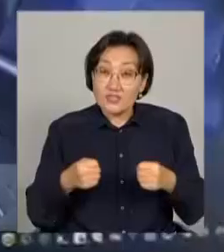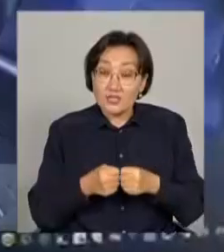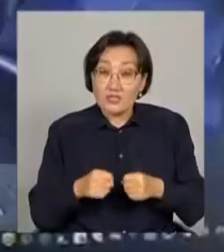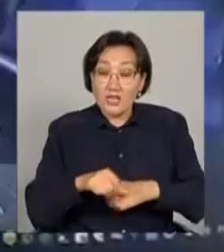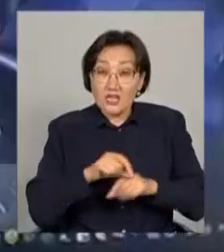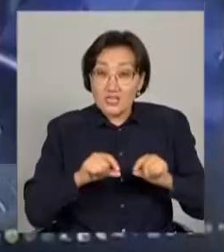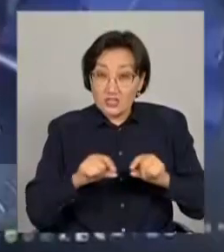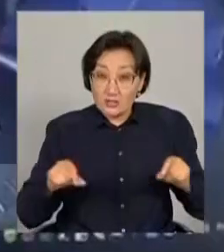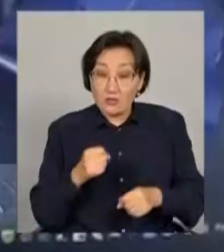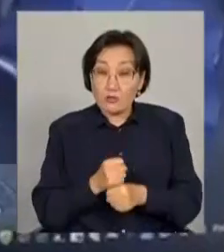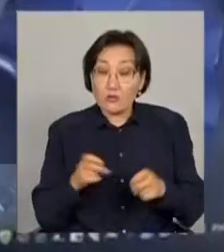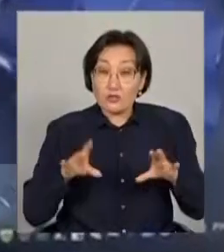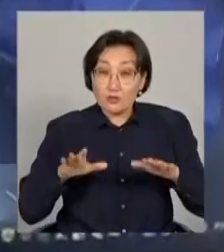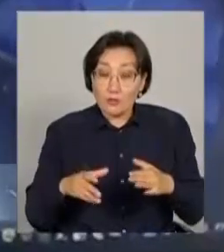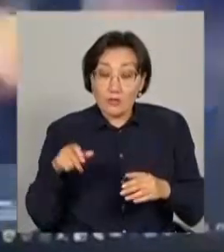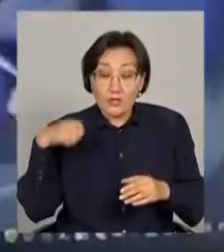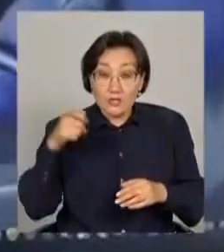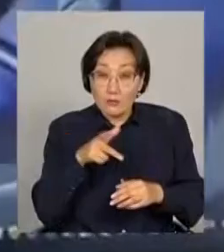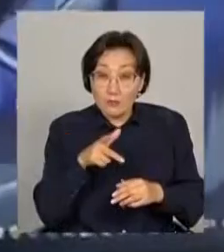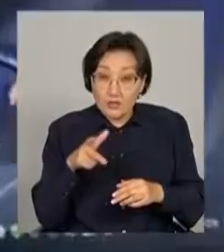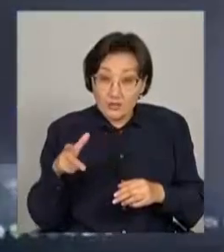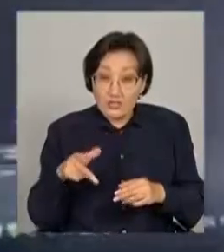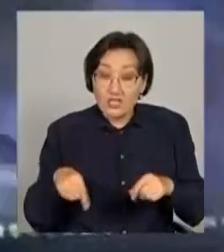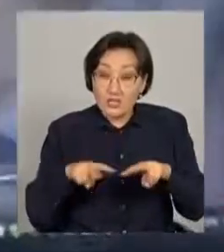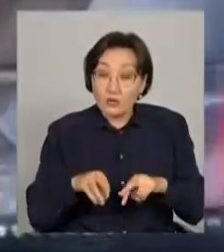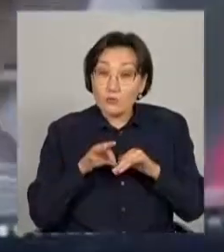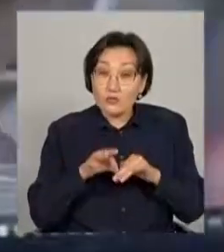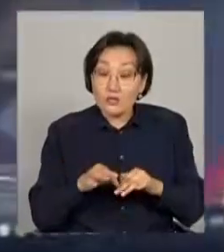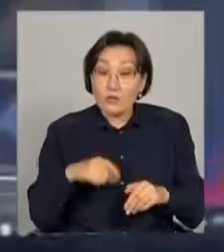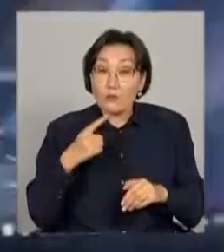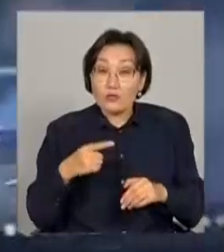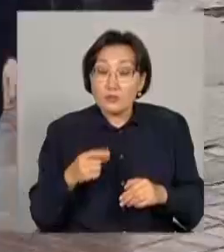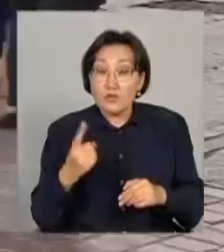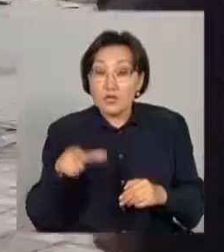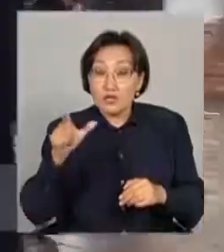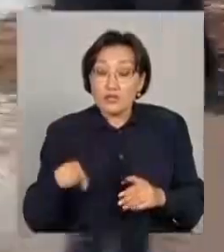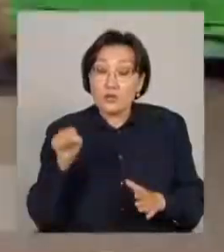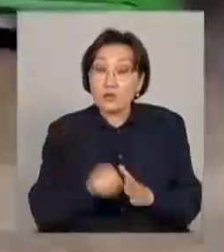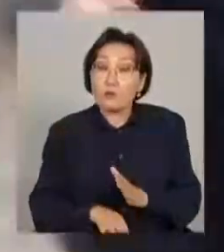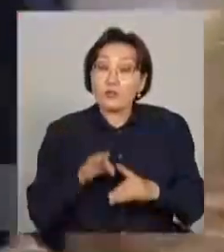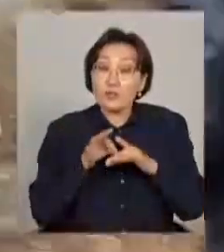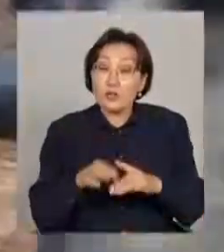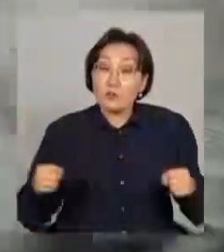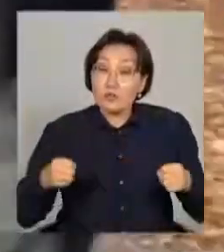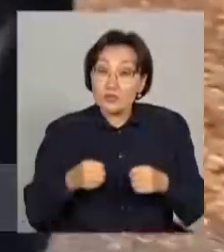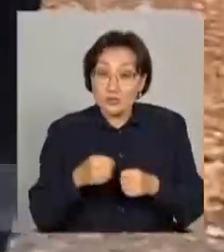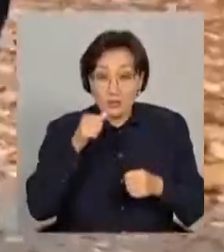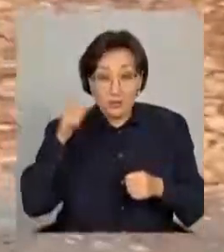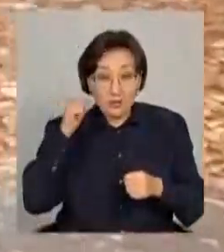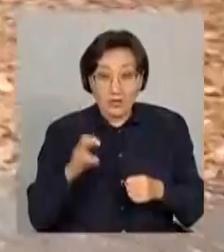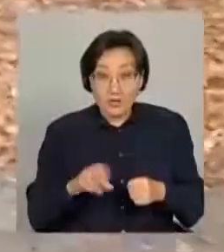сызбасын жасап, оқиға орындағы бейне бақылау жазбаларына талдау жүргізген. Айта кетейік, бір адамның өліміне әкелген жол апаты былтыр